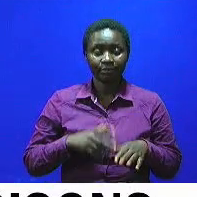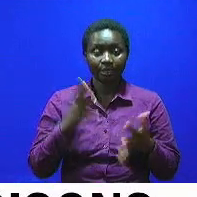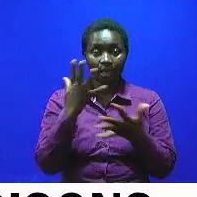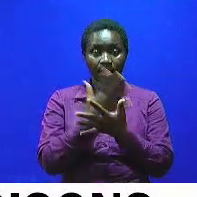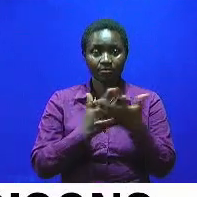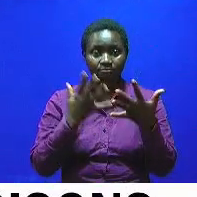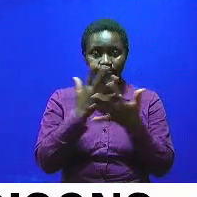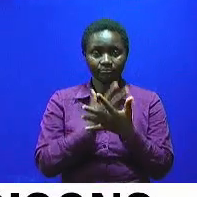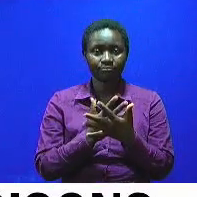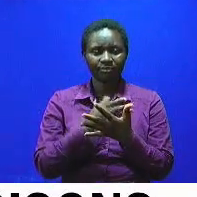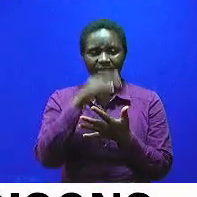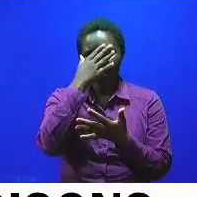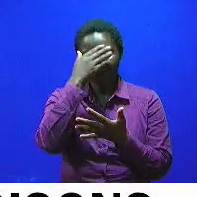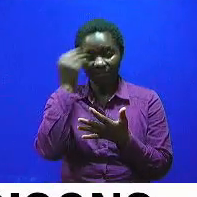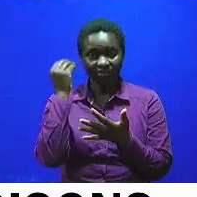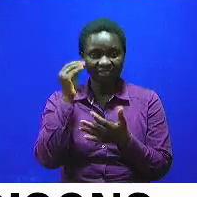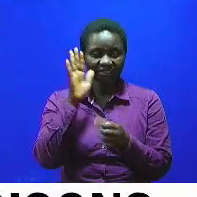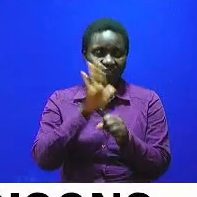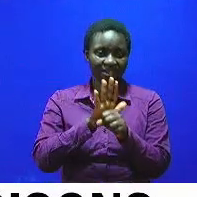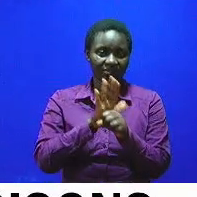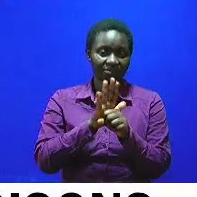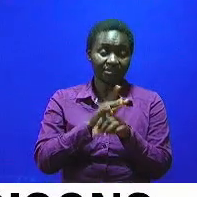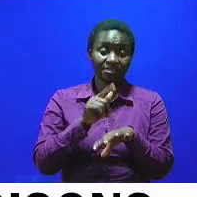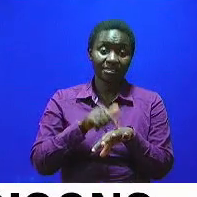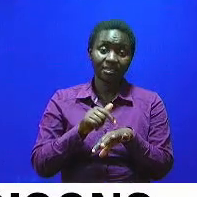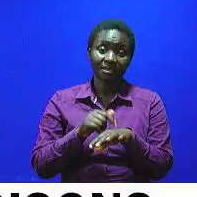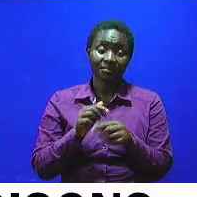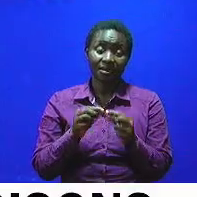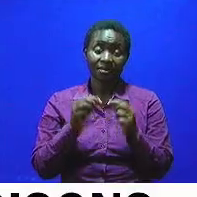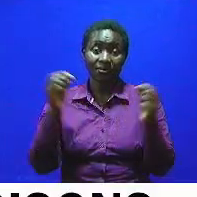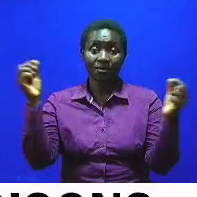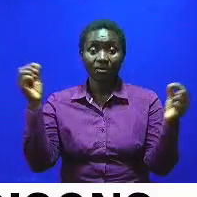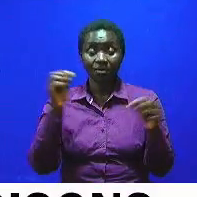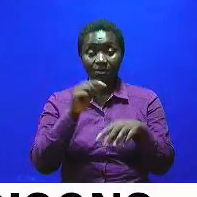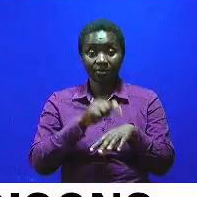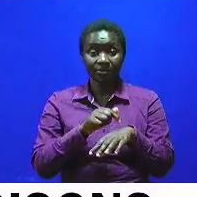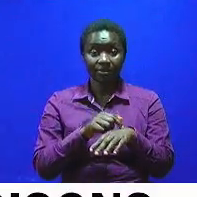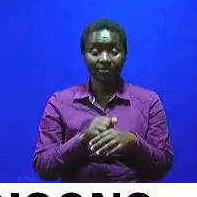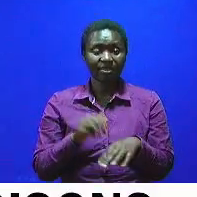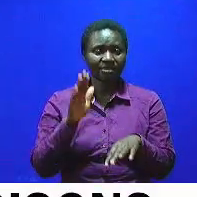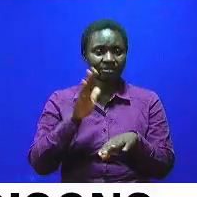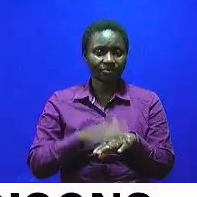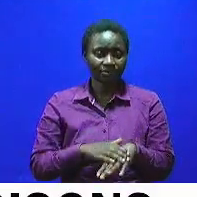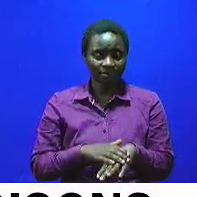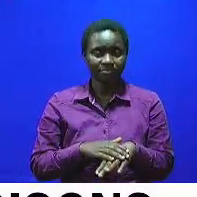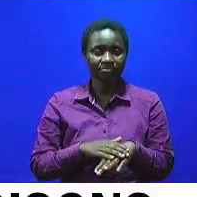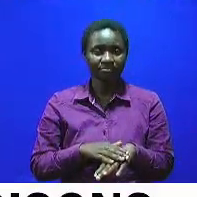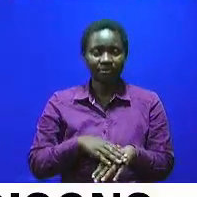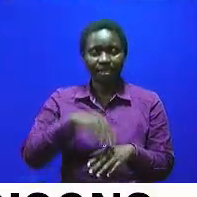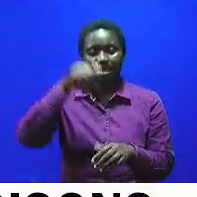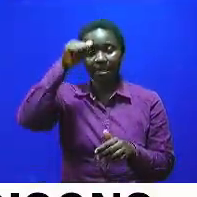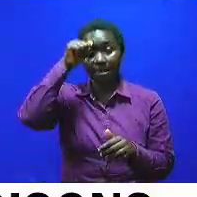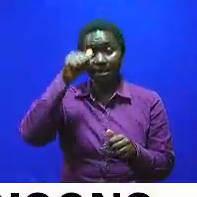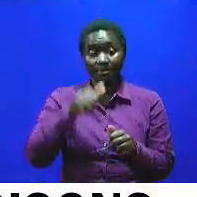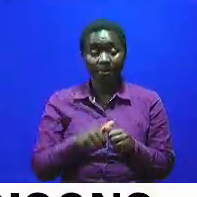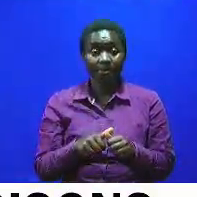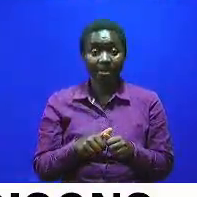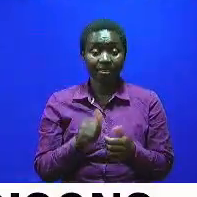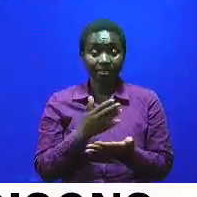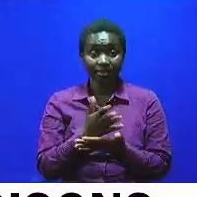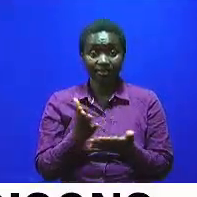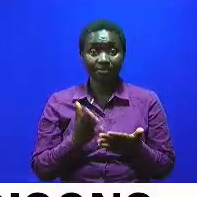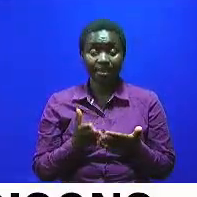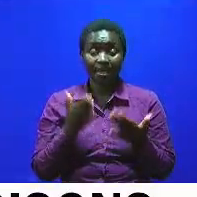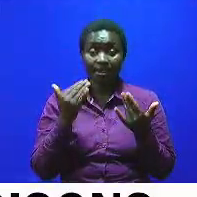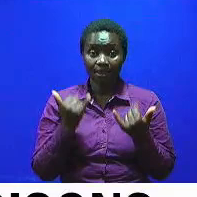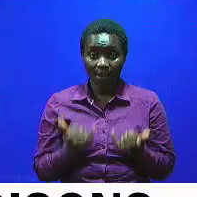na bakwebwa sana asichinga kichintambe igere byanga twenyora abantu buna abaiga bale asebona